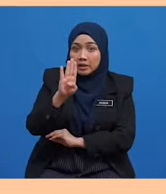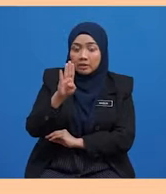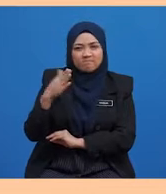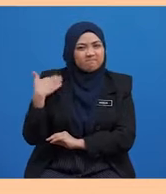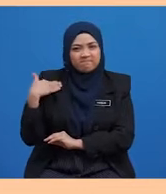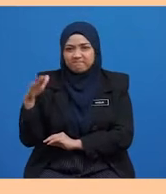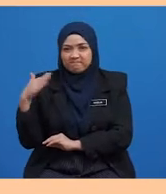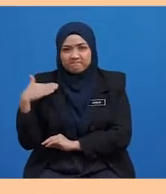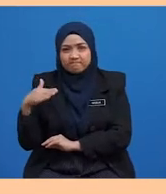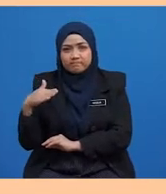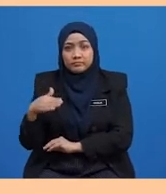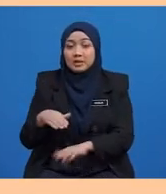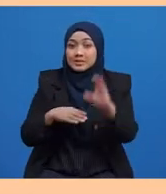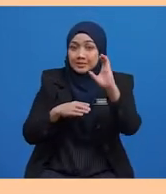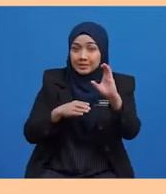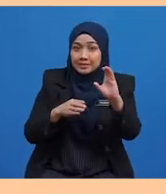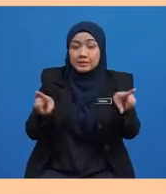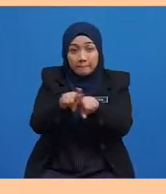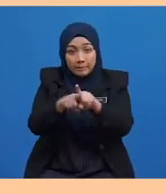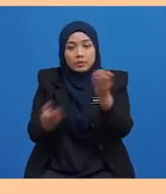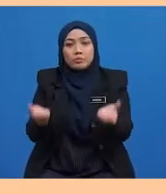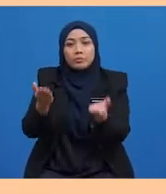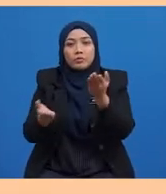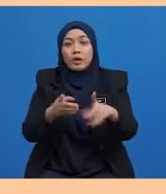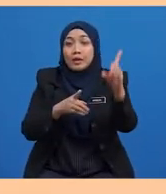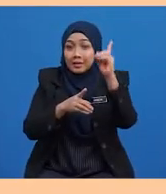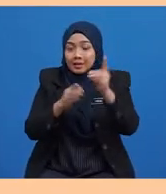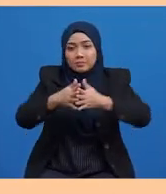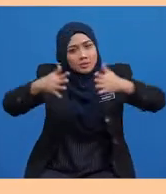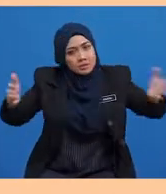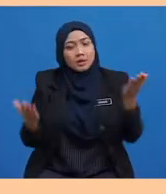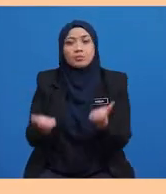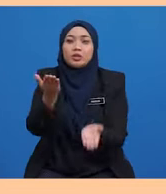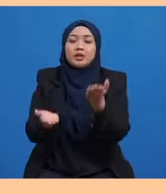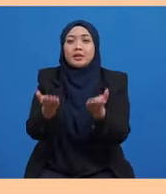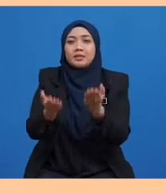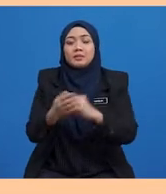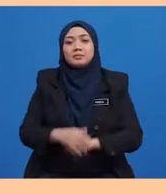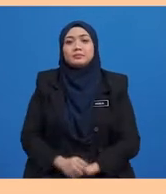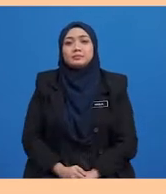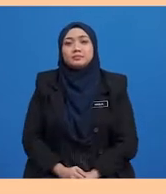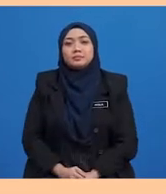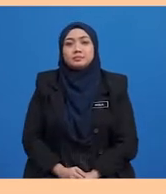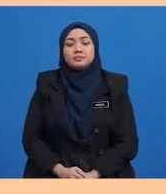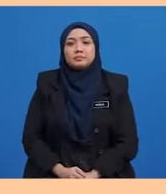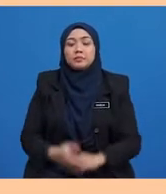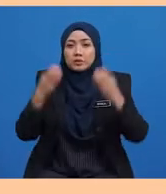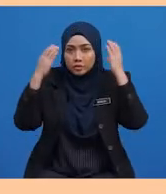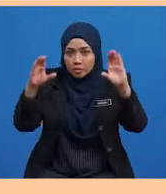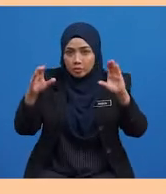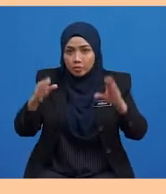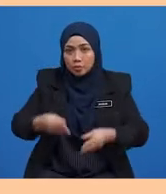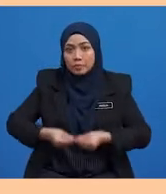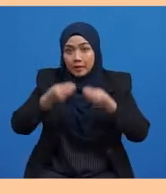mustahil. C, sama kemungkinan. D, besar kemungkinan. Cikgu bagi sedikit